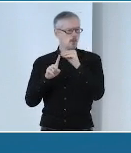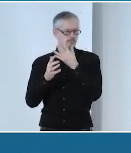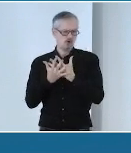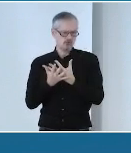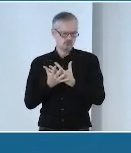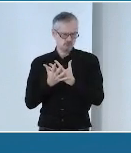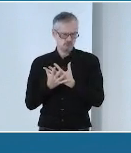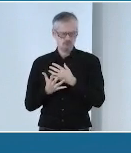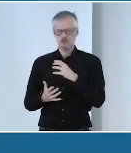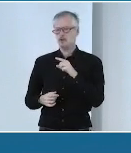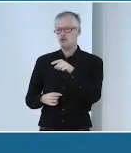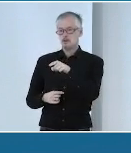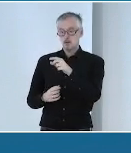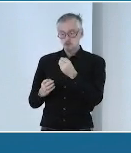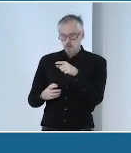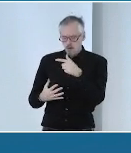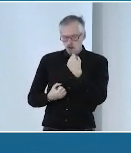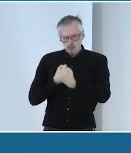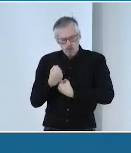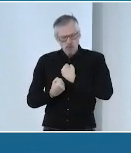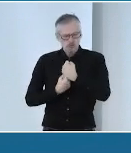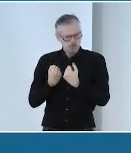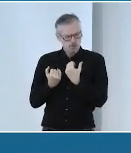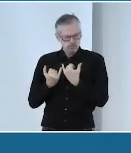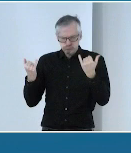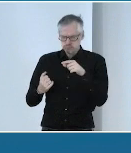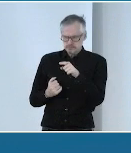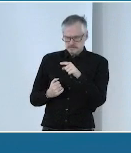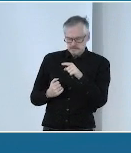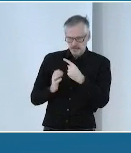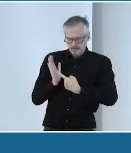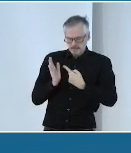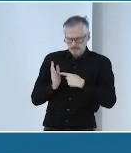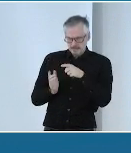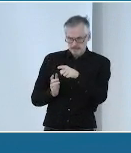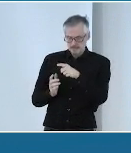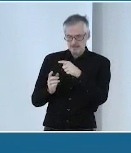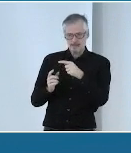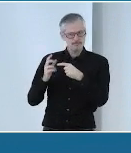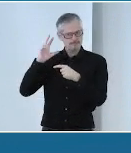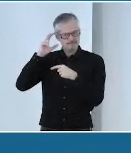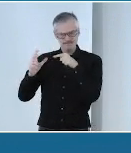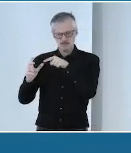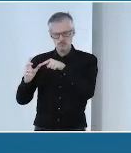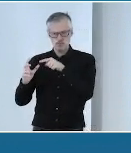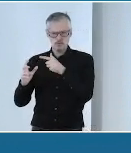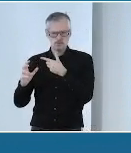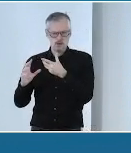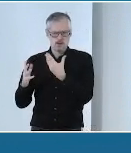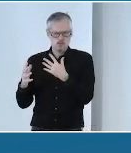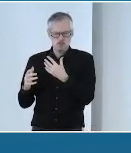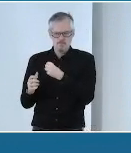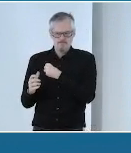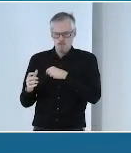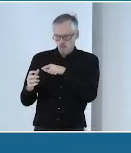qui sont souvent très douloureux et chez qui il y a une atteinte vestibulaire souvent